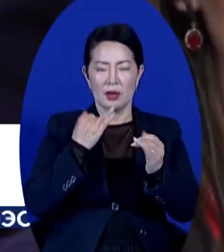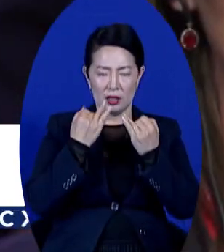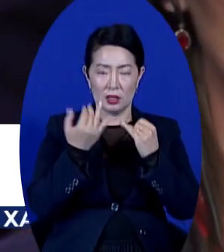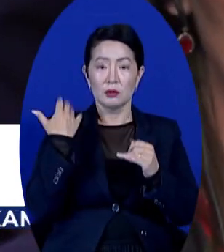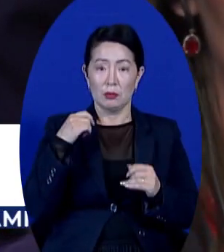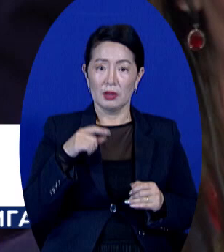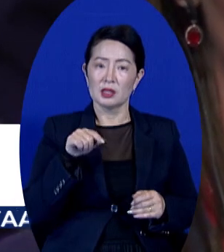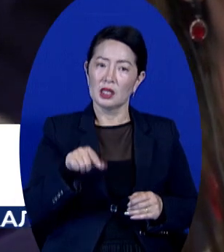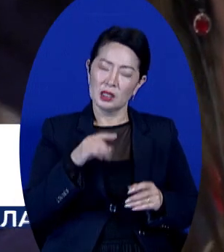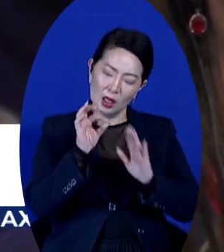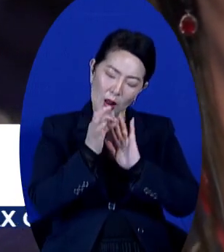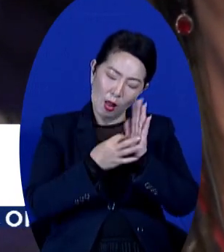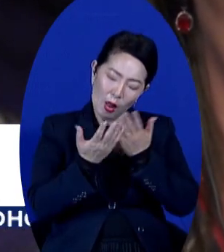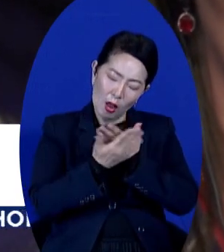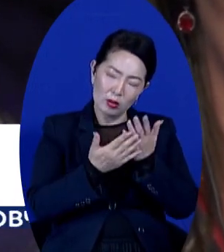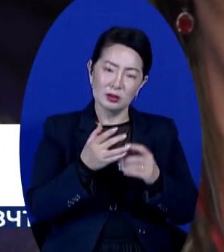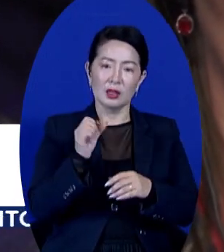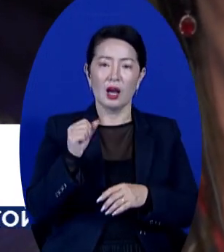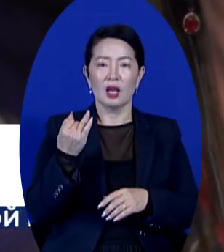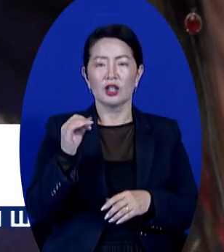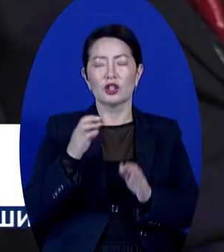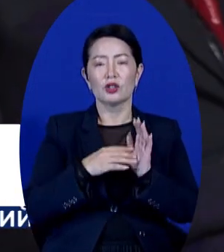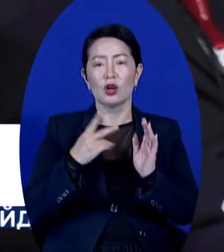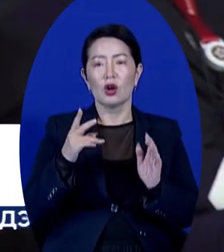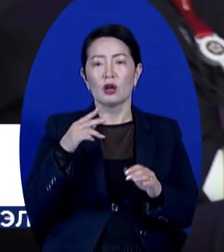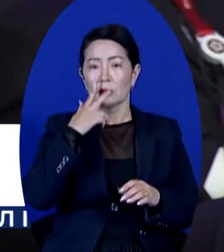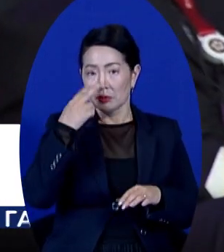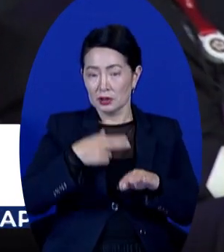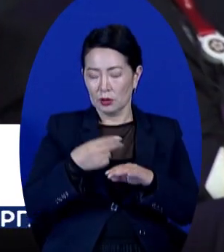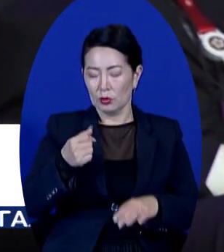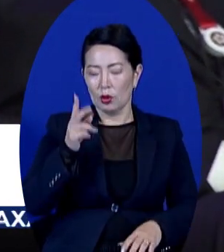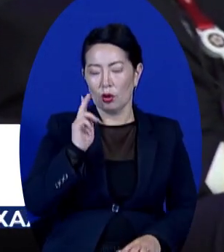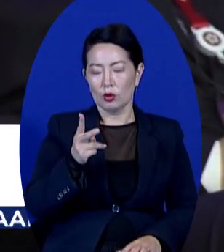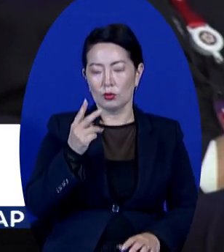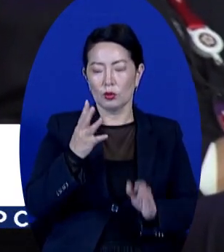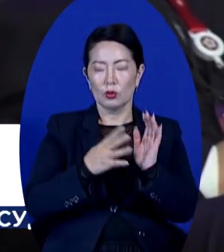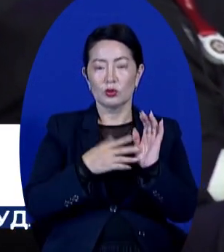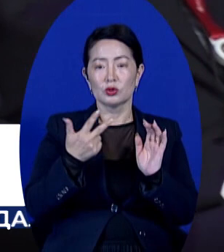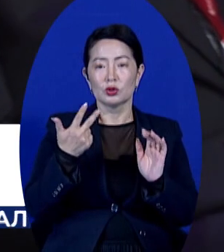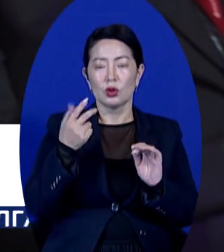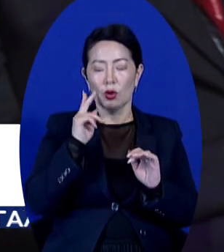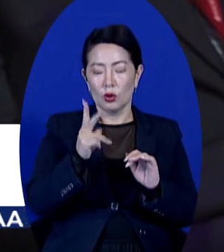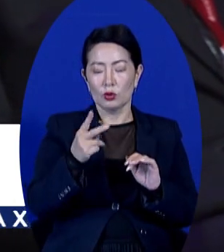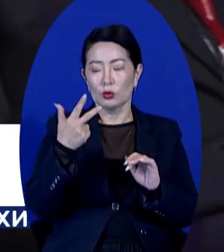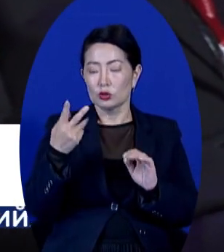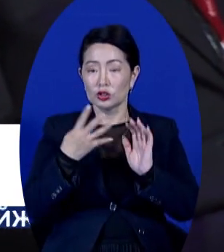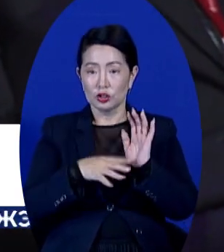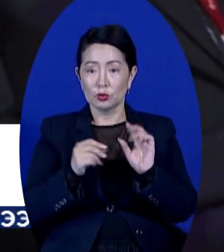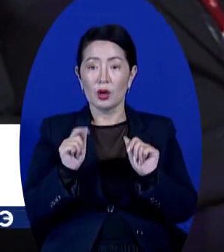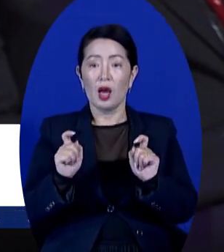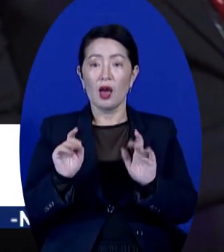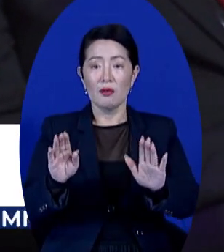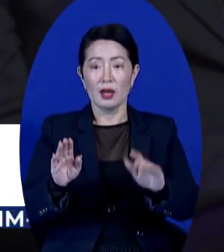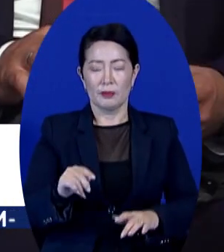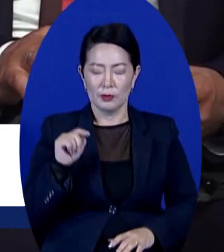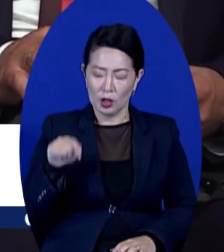байсан. За уг хэлцлийн үр дүнд АИ-92 шатхууны үн он дуустал 2390 төгрөг тогтвортой барихаар болоод байсан юм. Тэгвэл энэ удаагийн